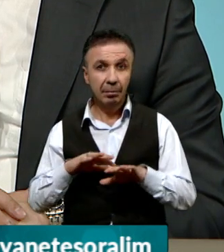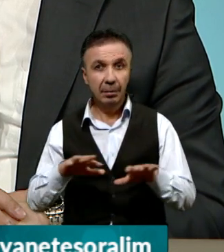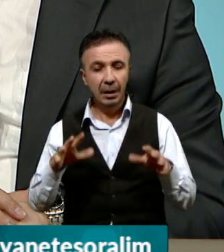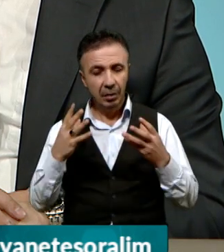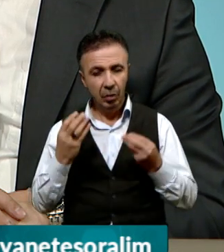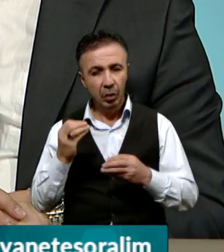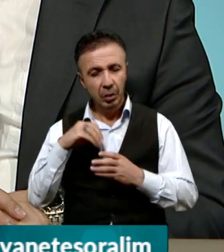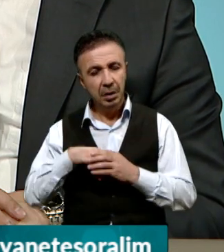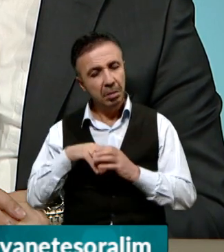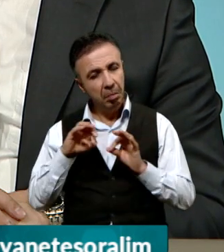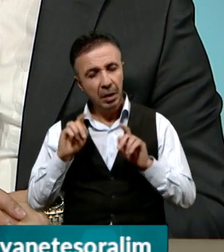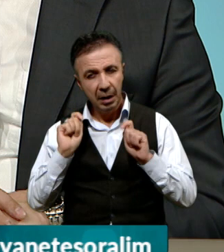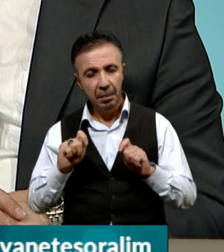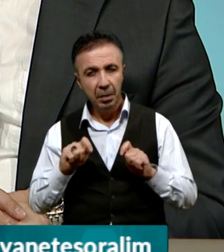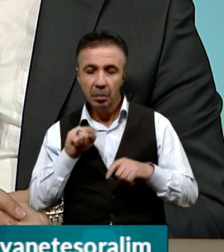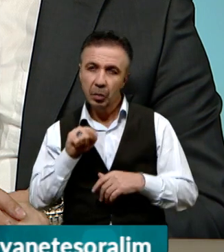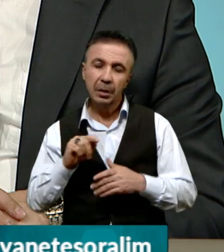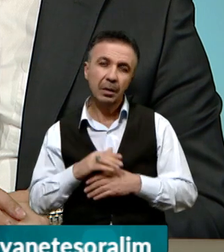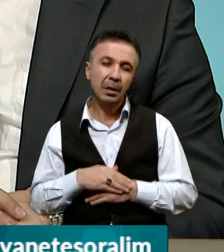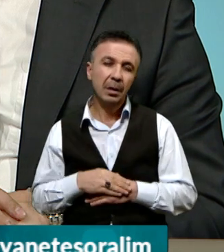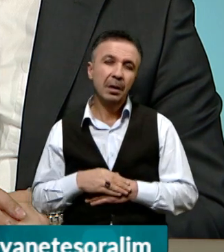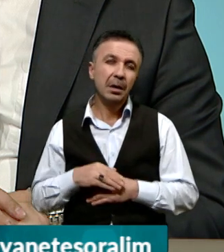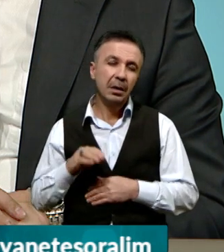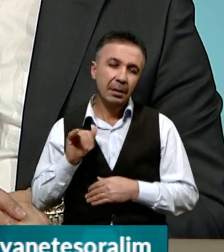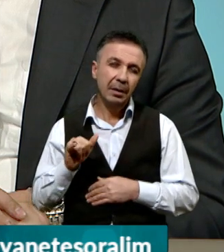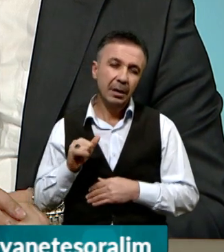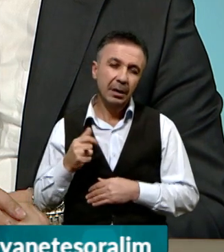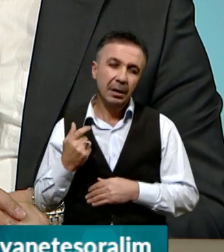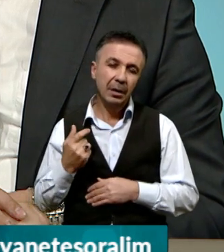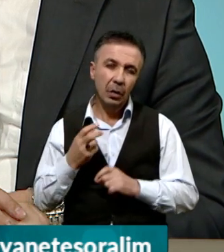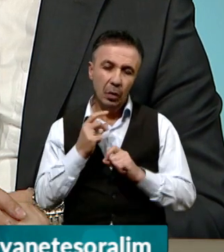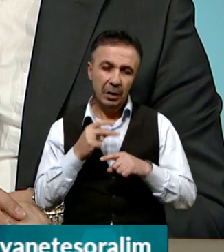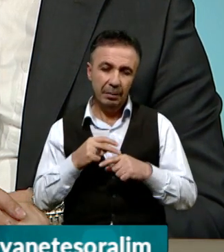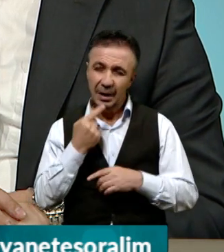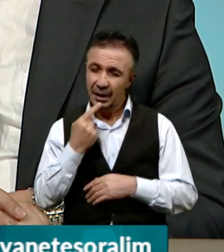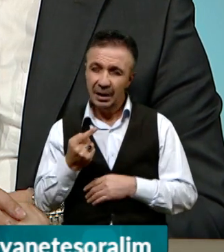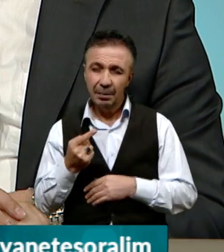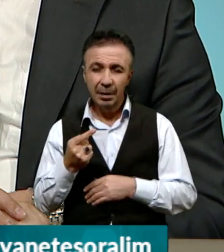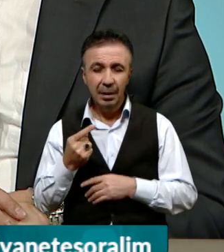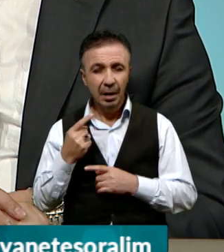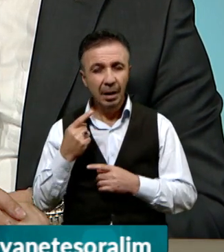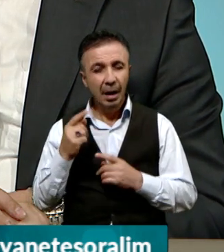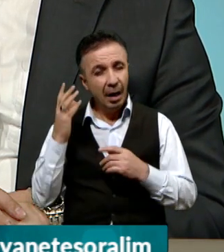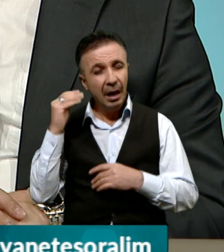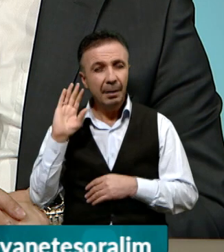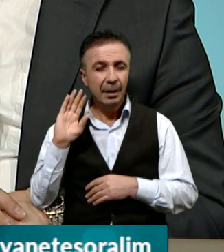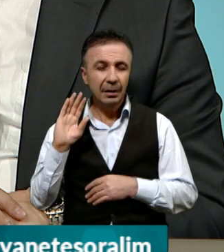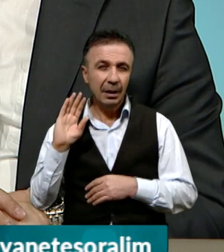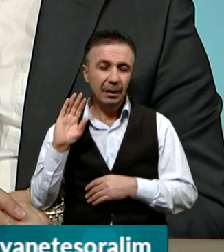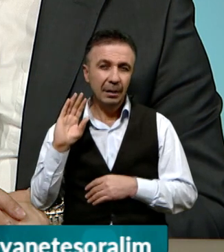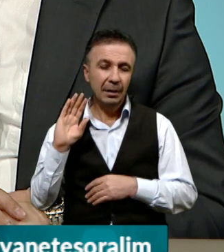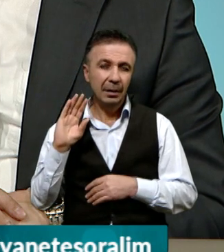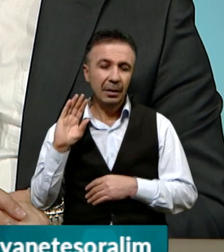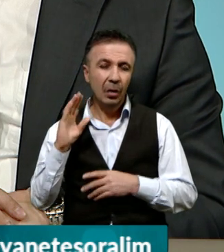bir şey yapıyorlar. Ve bunu da tıpkı Özcan Bey'in söylediği gibi mesela farkında olmadan yapmış olduğu diğer şeylerin de yerine